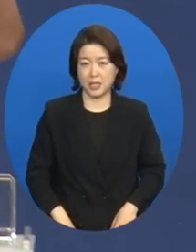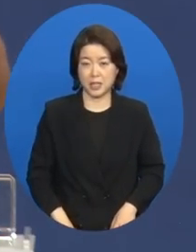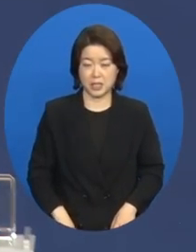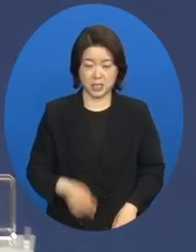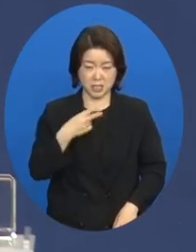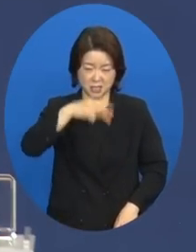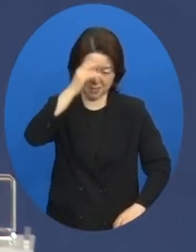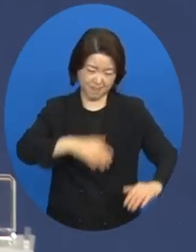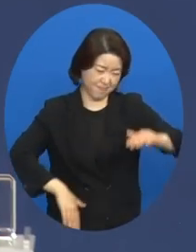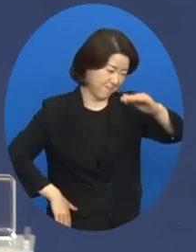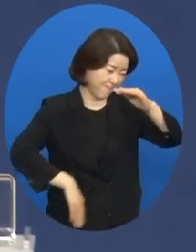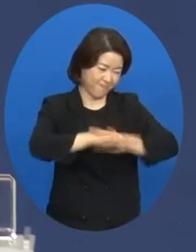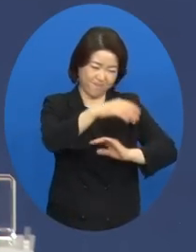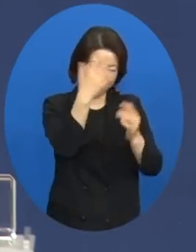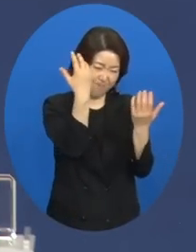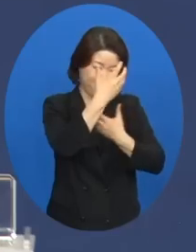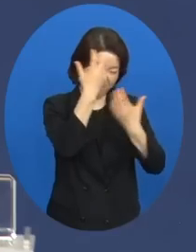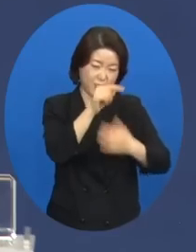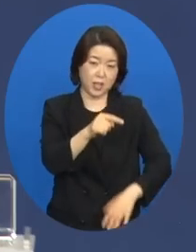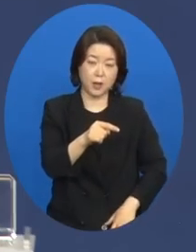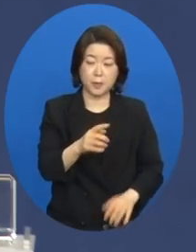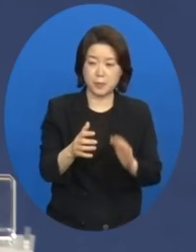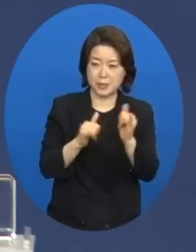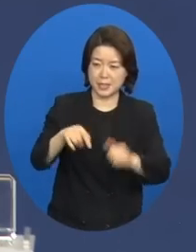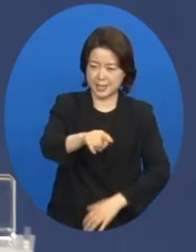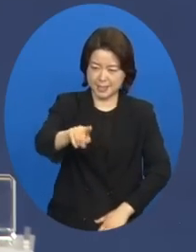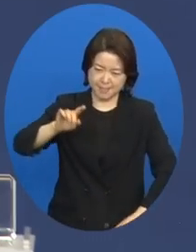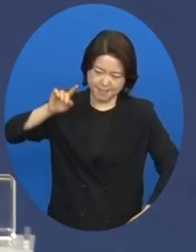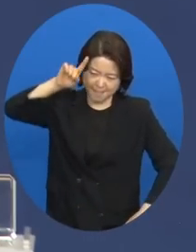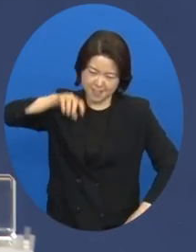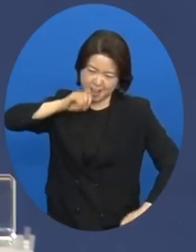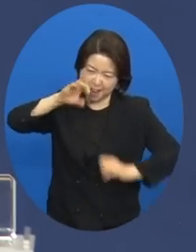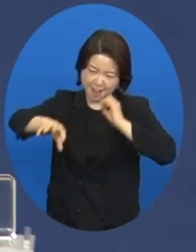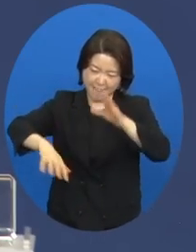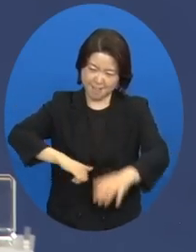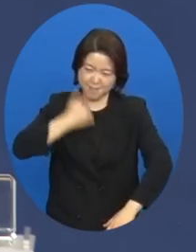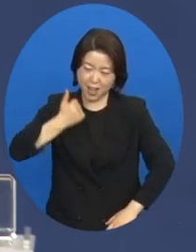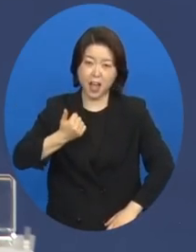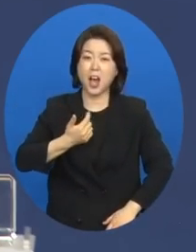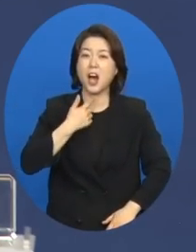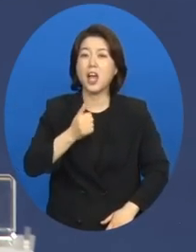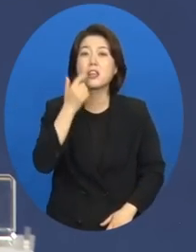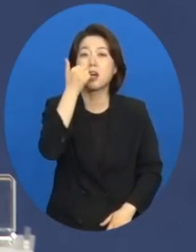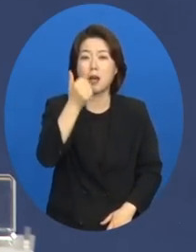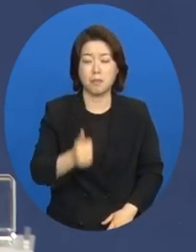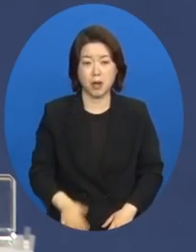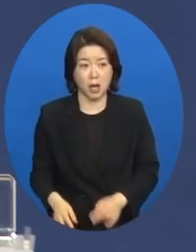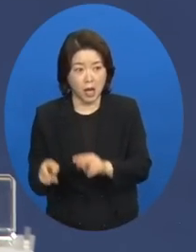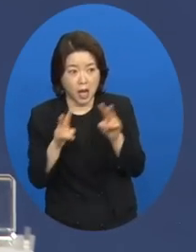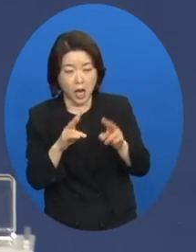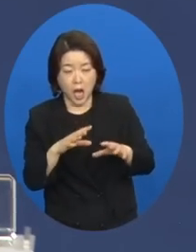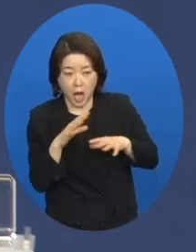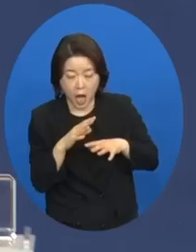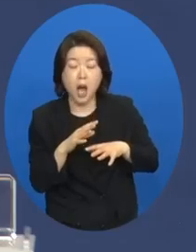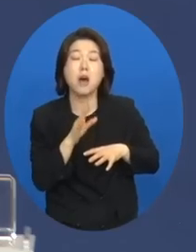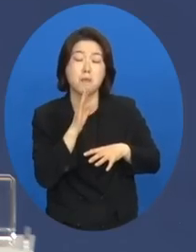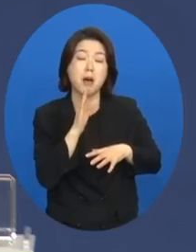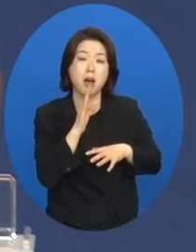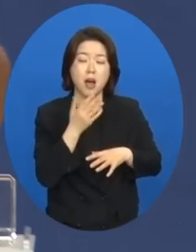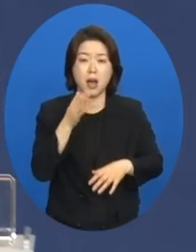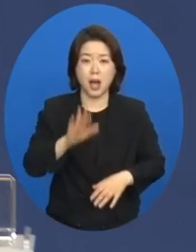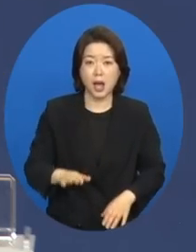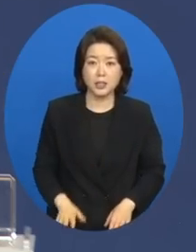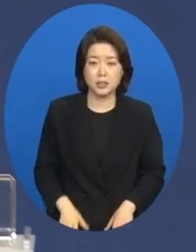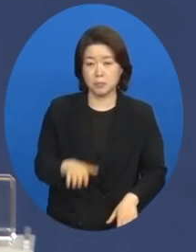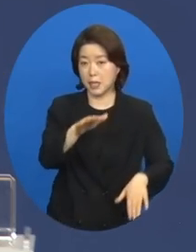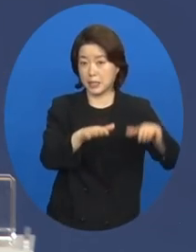술에 만땅해서 그냥 가족들한테 있는 대로 스트레스를 풀고 이러신 분이라서 너무너무 두려웠긴 했지만 그래도 그